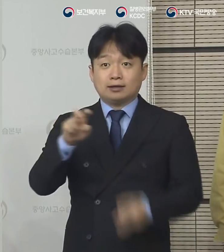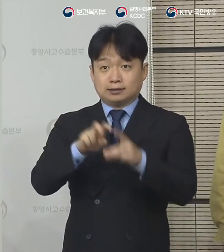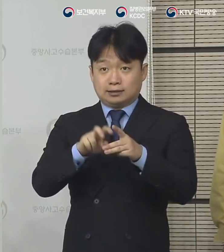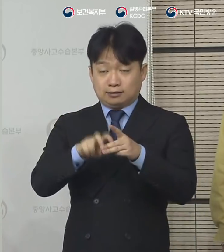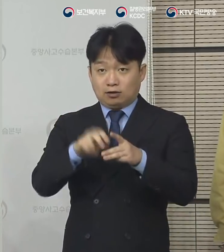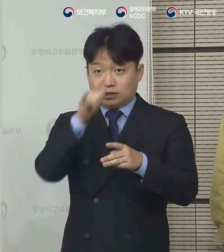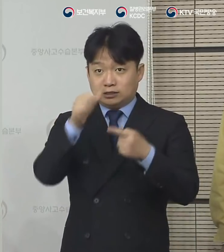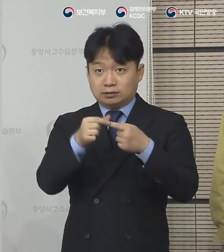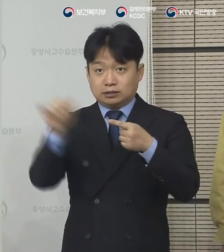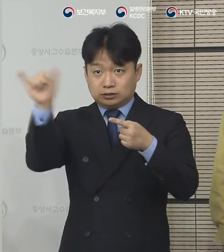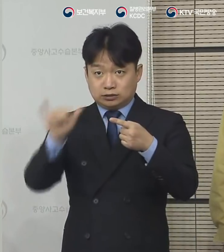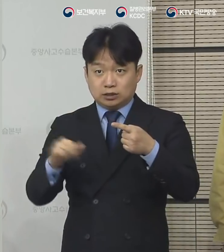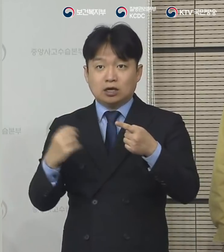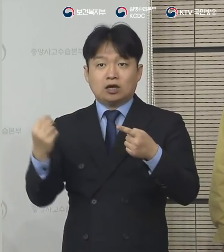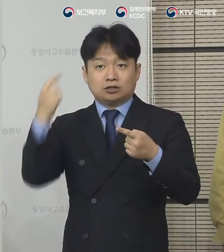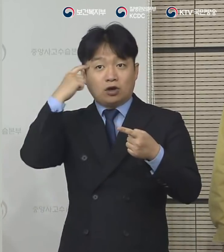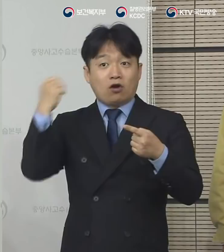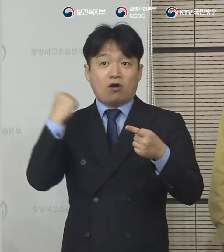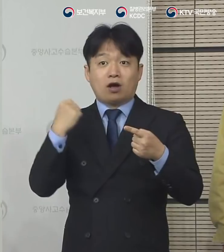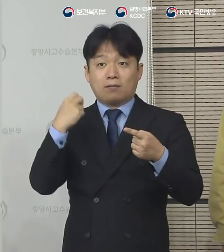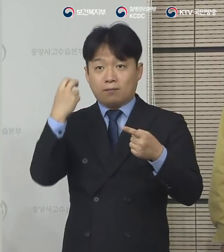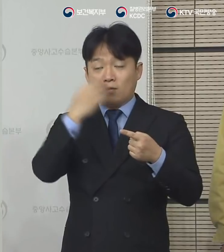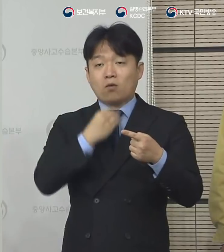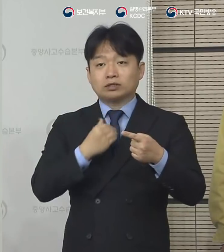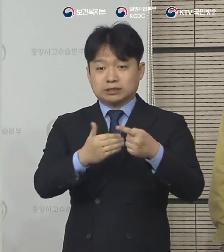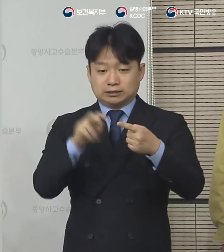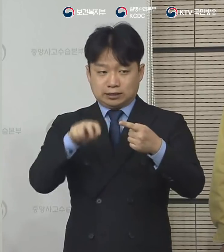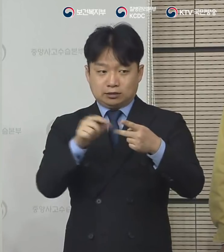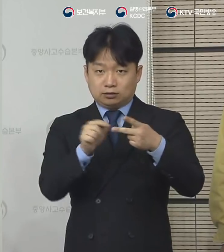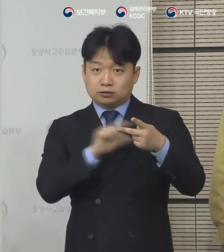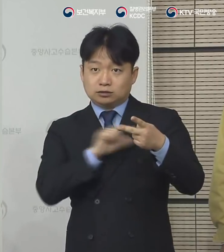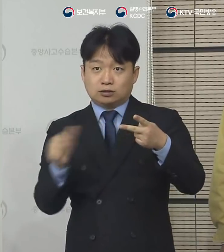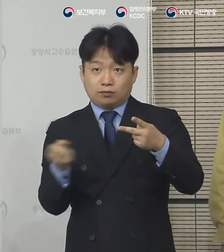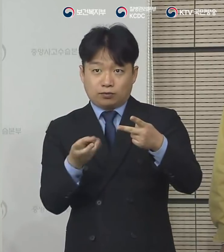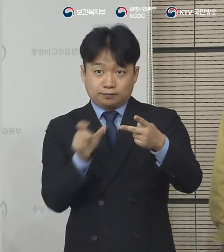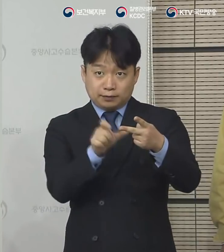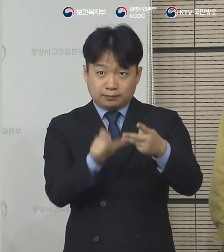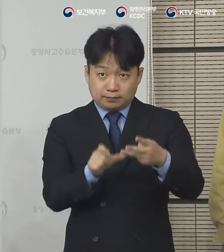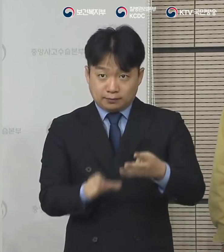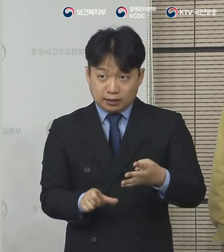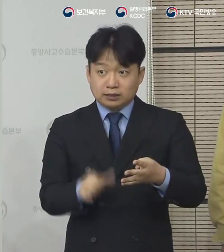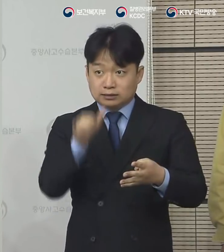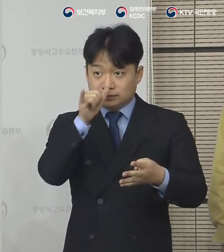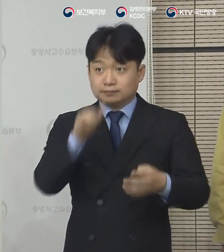전국의 정신건강 복지 센터에 그 전화번호가 기재되어 있기 때문에 그런 루트를